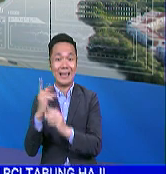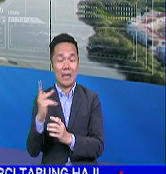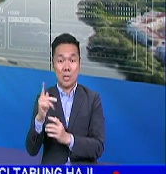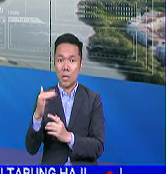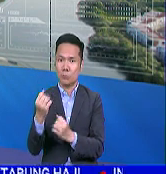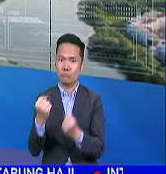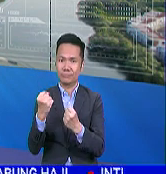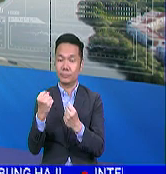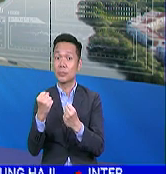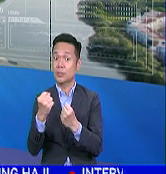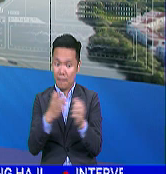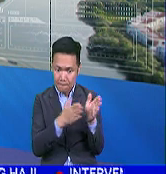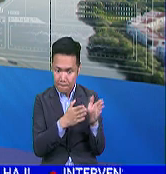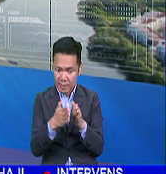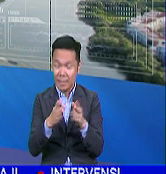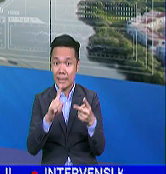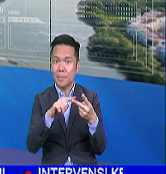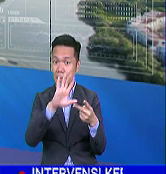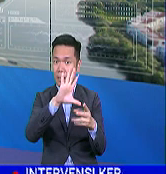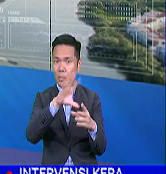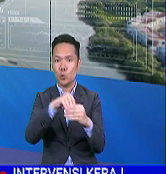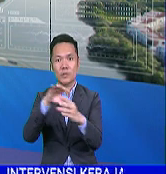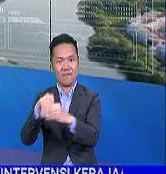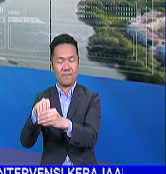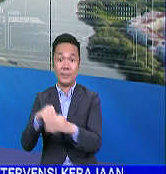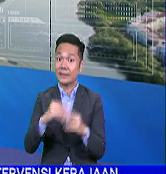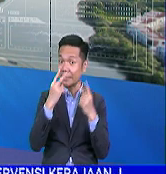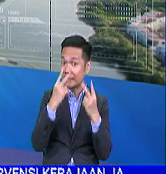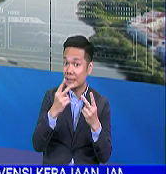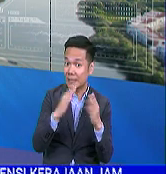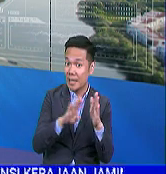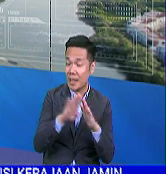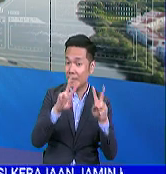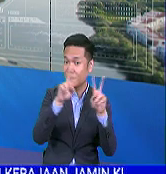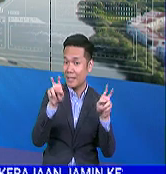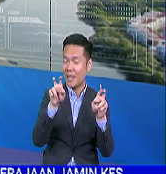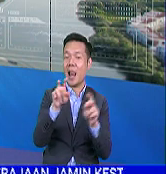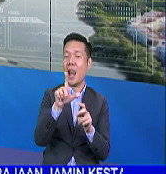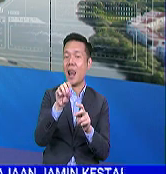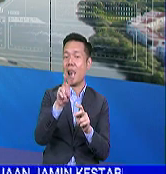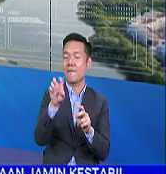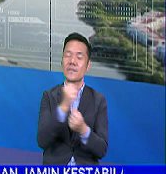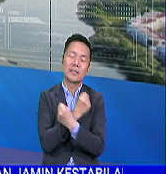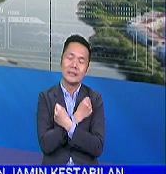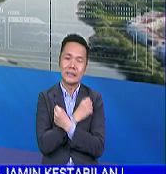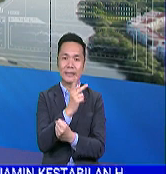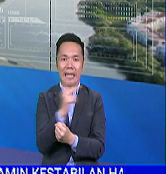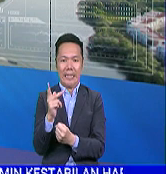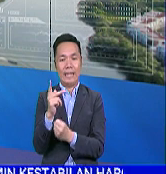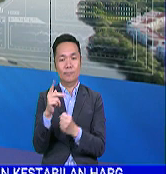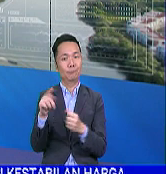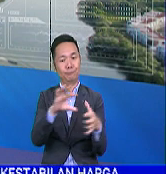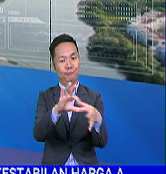diperkasa melalui strategi terancang dan inklusif. Ini termasuk perwujudan Love KK Network bertujuan menghidupkan kesedaran